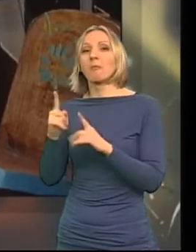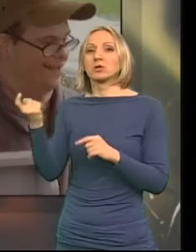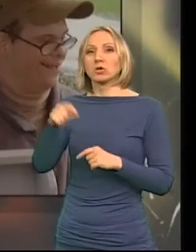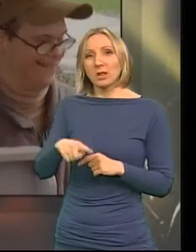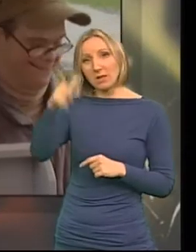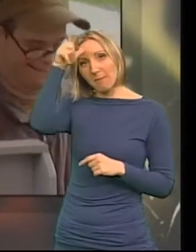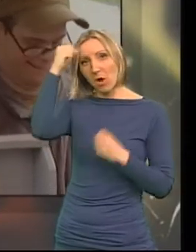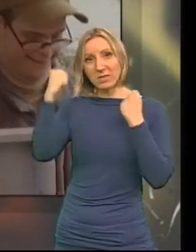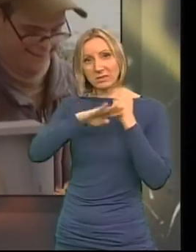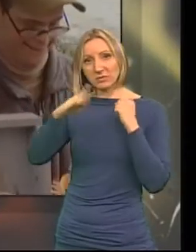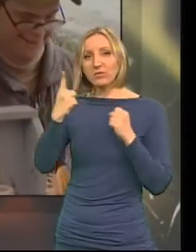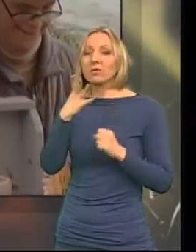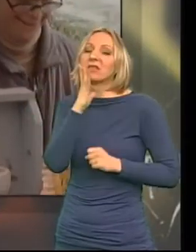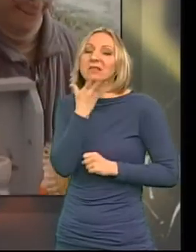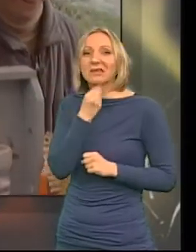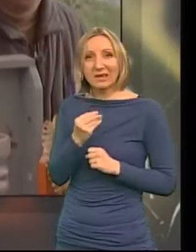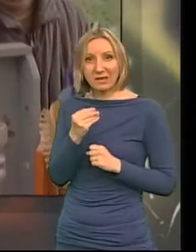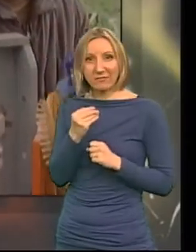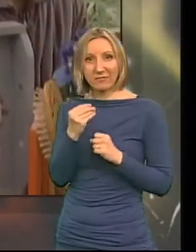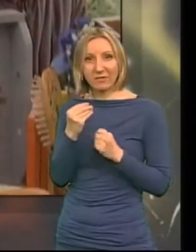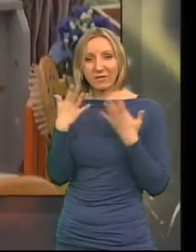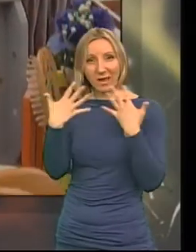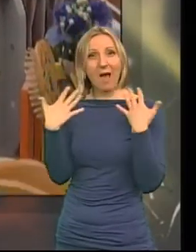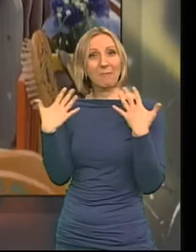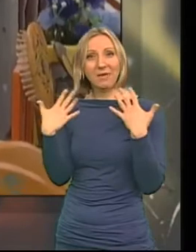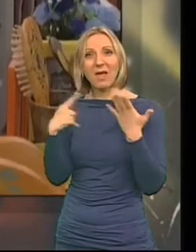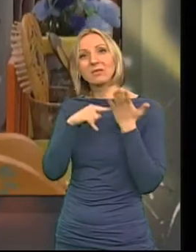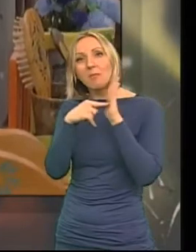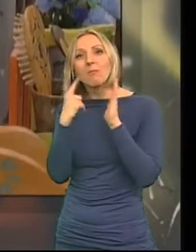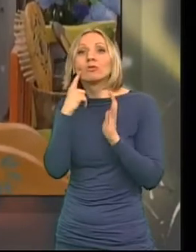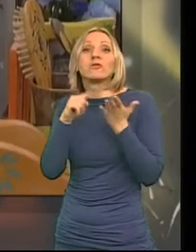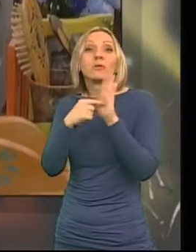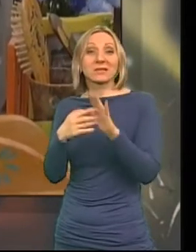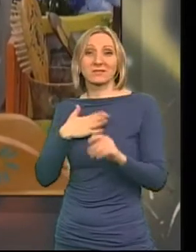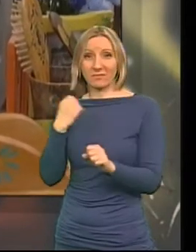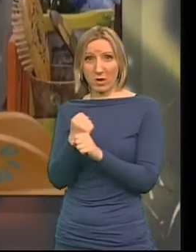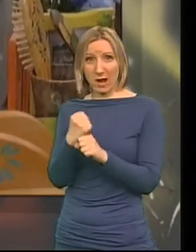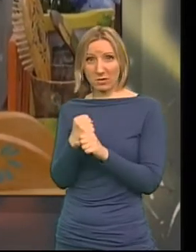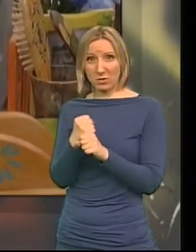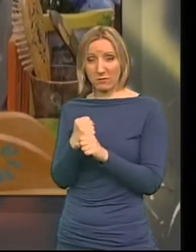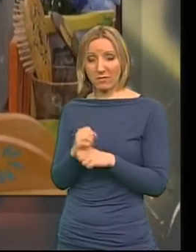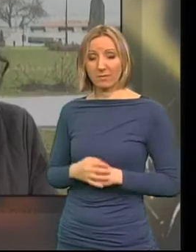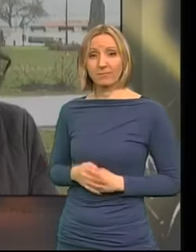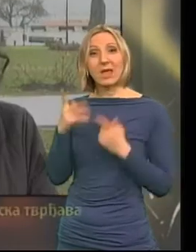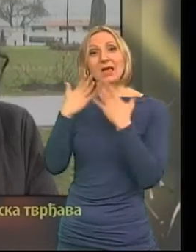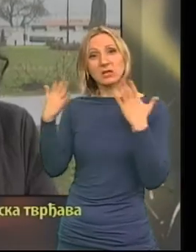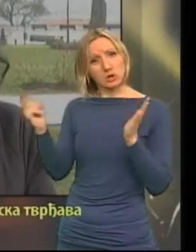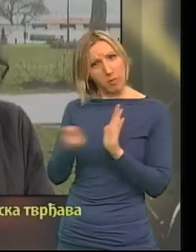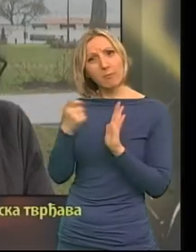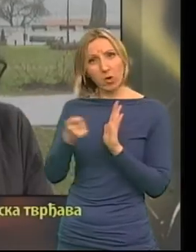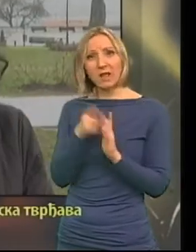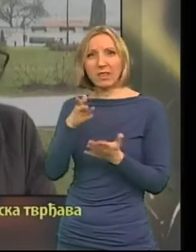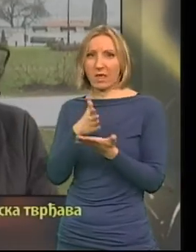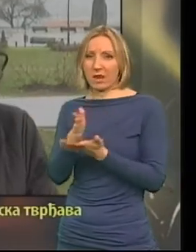Beogradsku tvrđavu i u jednom divnom ambijentu pokušavaju da predstave svoje radove. Ova izložba je prodajna i na taj način